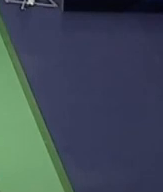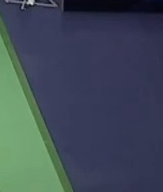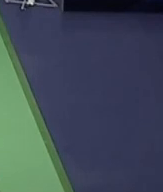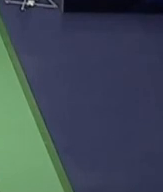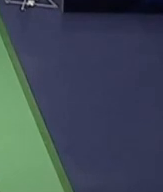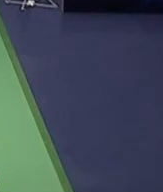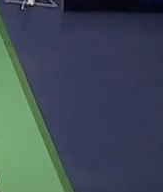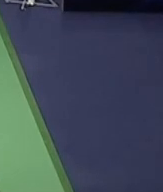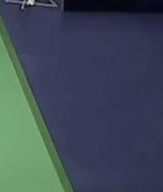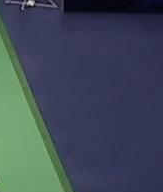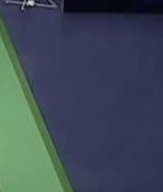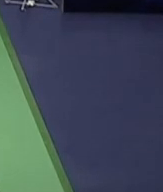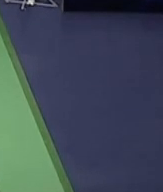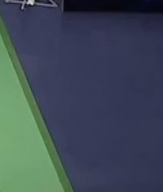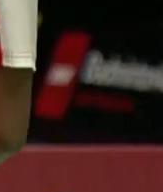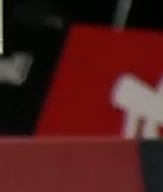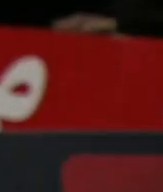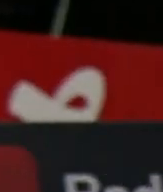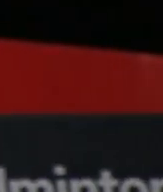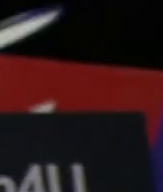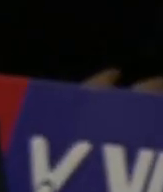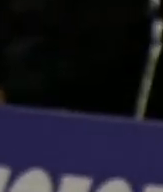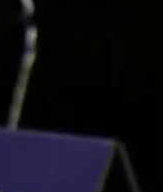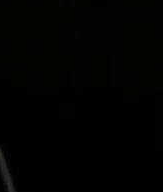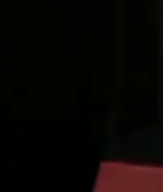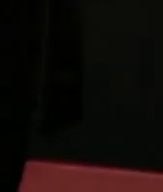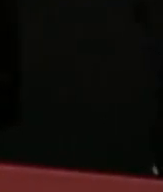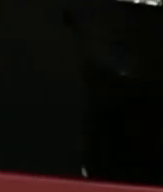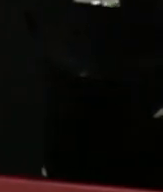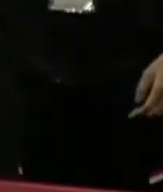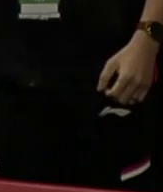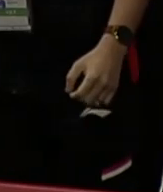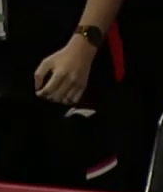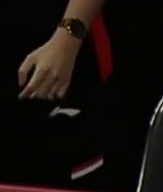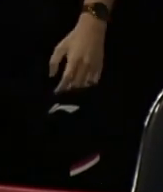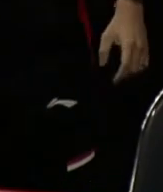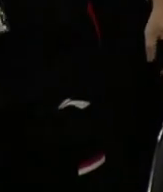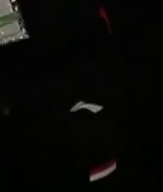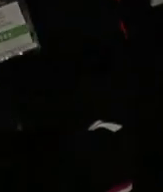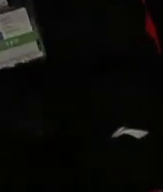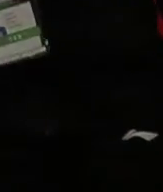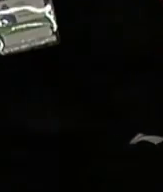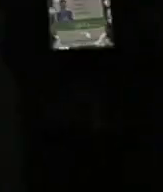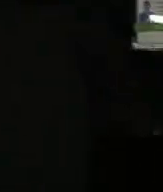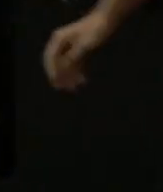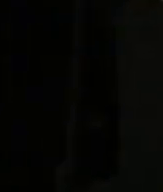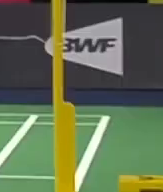Yamaguchi di laga Piala Uber. Pasalnya sang anak Bilqis saat ini berada di ranking 333